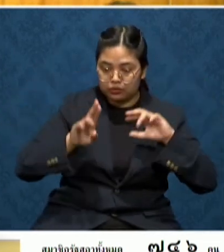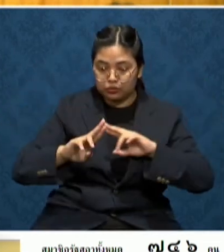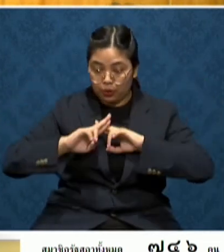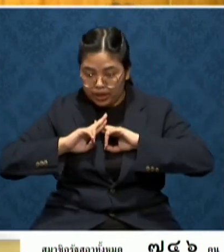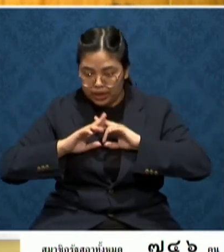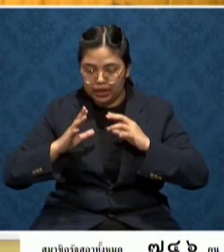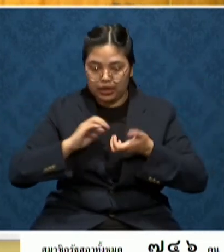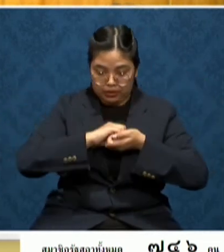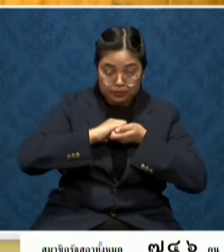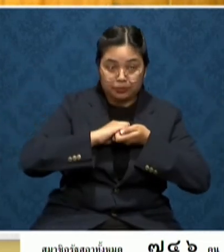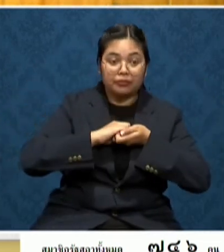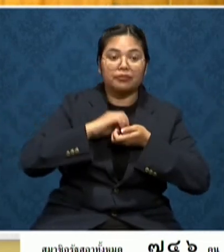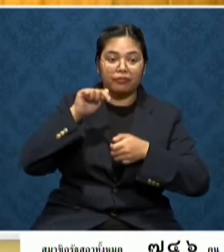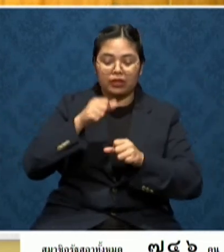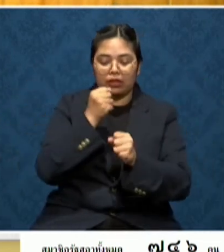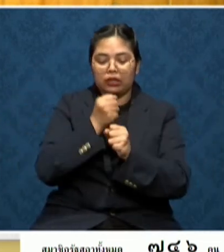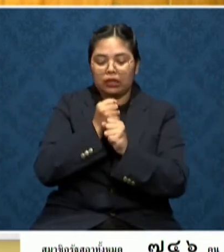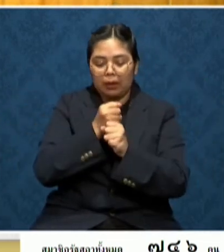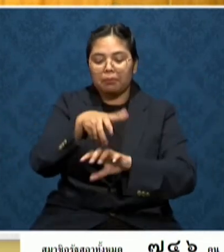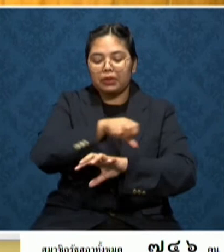นโยบายของรัฐตาม